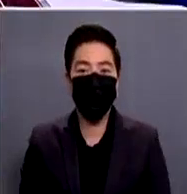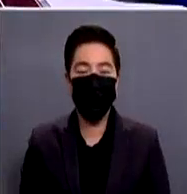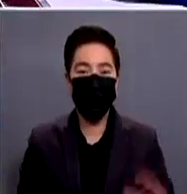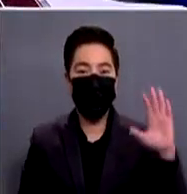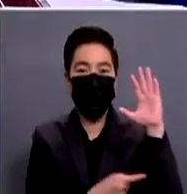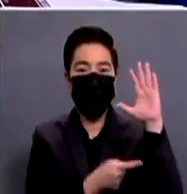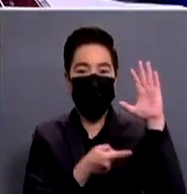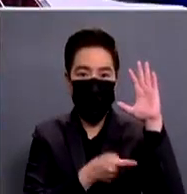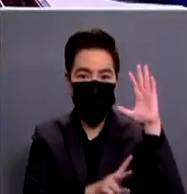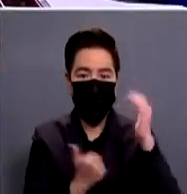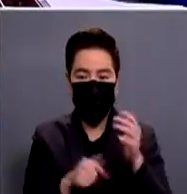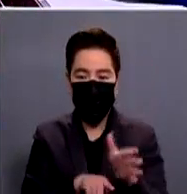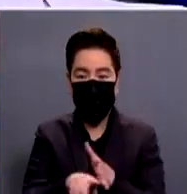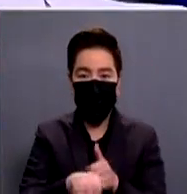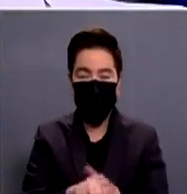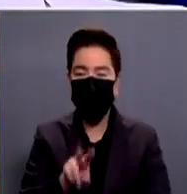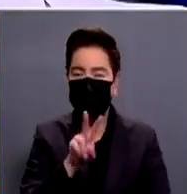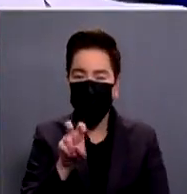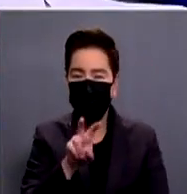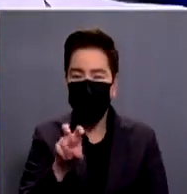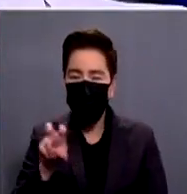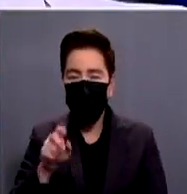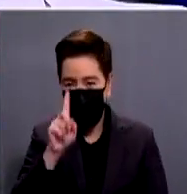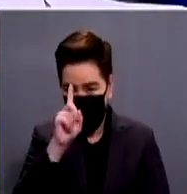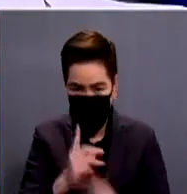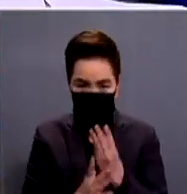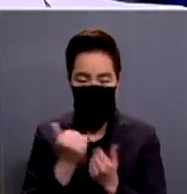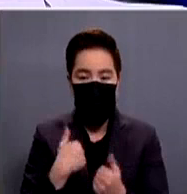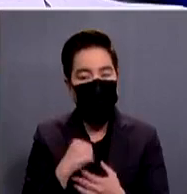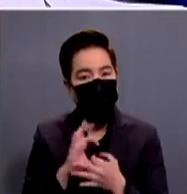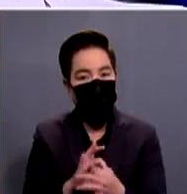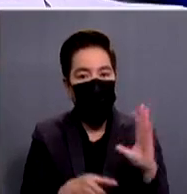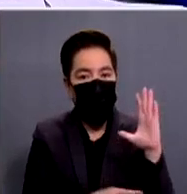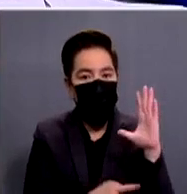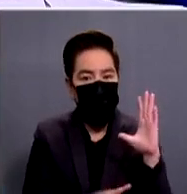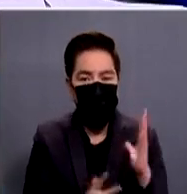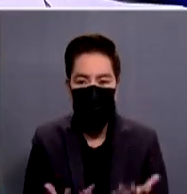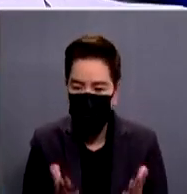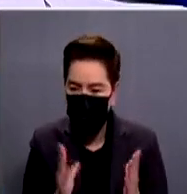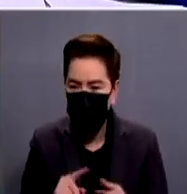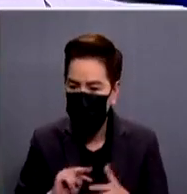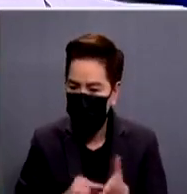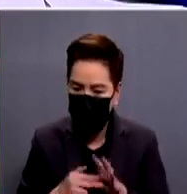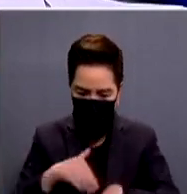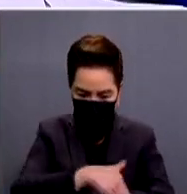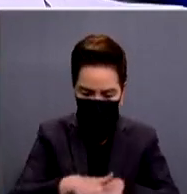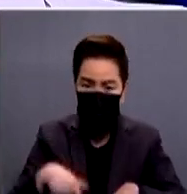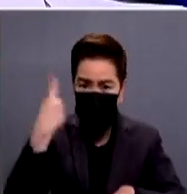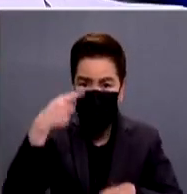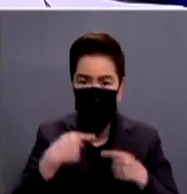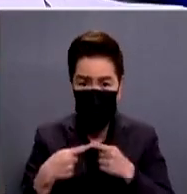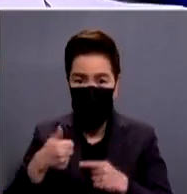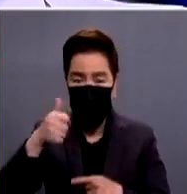ส่วนภูเก็ตนะคะตัวเลขเนี่ย200กว่า200กว่าทุกวันเลยนะคะใช่มีความเป็นห่วงกันคุณผู้ชมว่าเอ๊ะแล้วตกลงเนี่ยภูเก็ตแซนด์บ็อกซ์เนี่ยยังเดินหน้าต่อไปได้ไหม